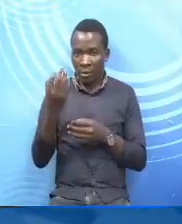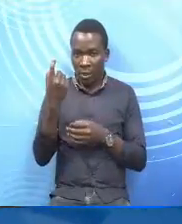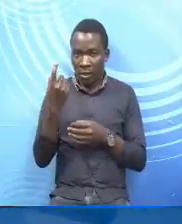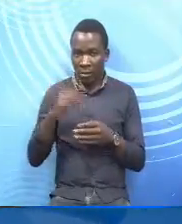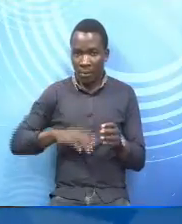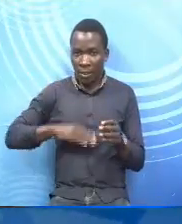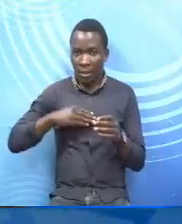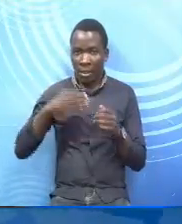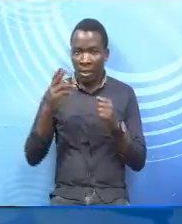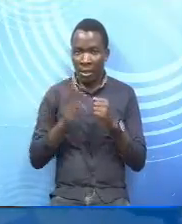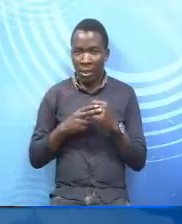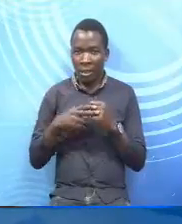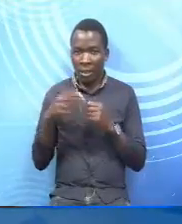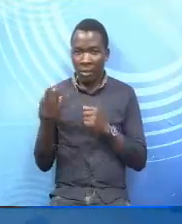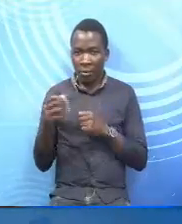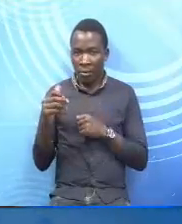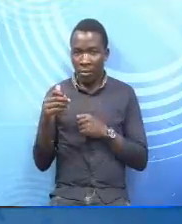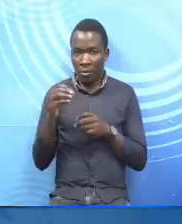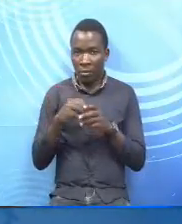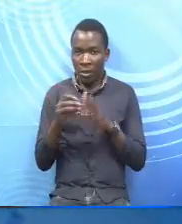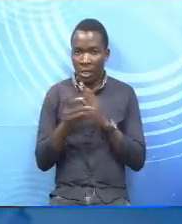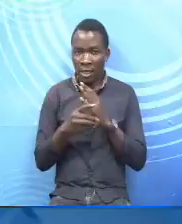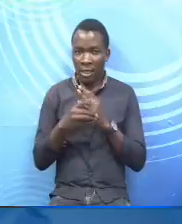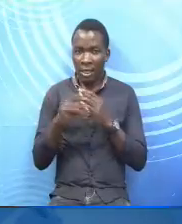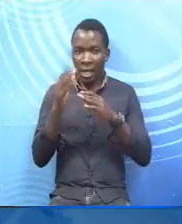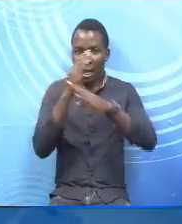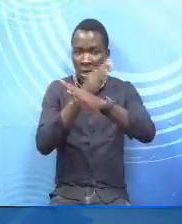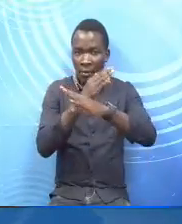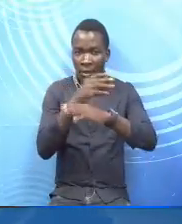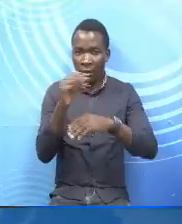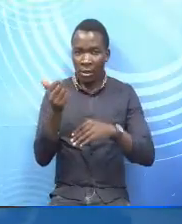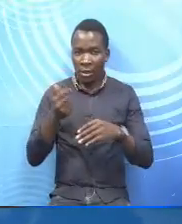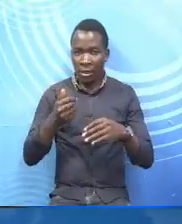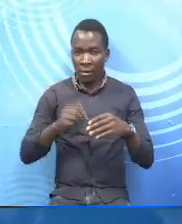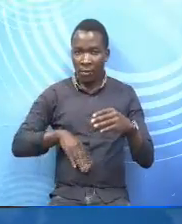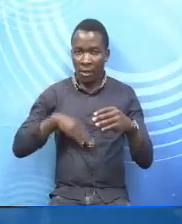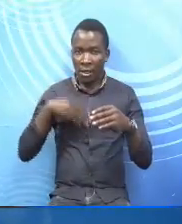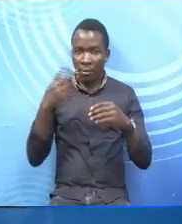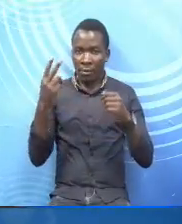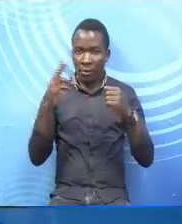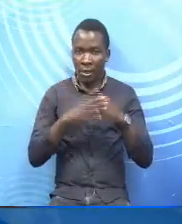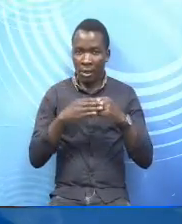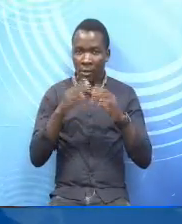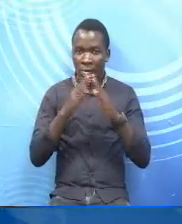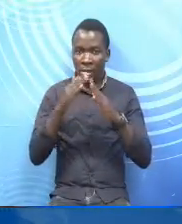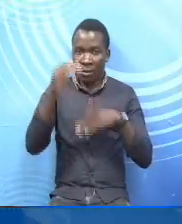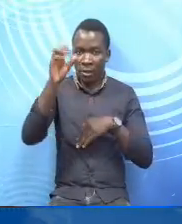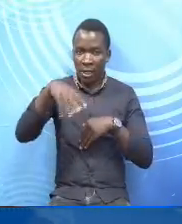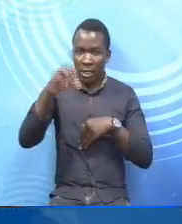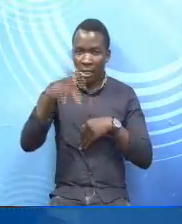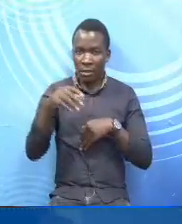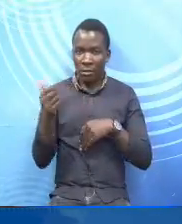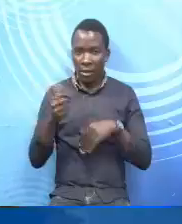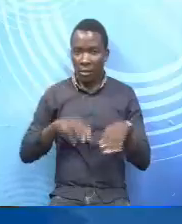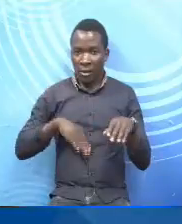w'imyaka 73 wo mu karere ka Kamonyi, undi w'imyaka 29 hano mu mujyi wa Kigali,